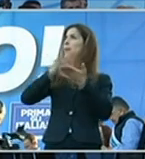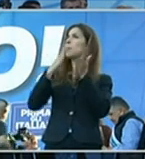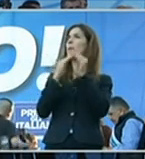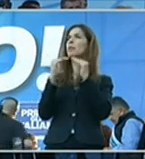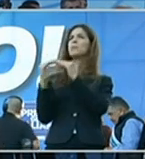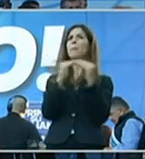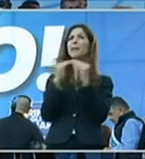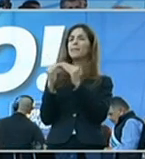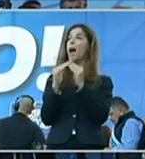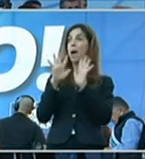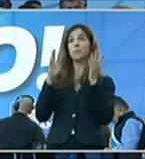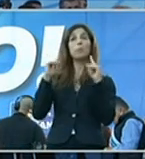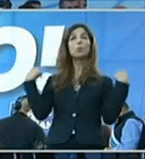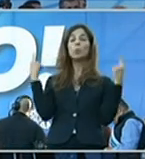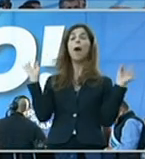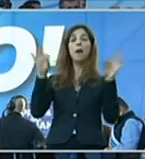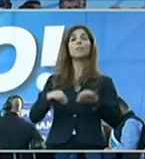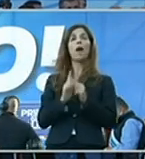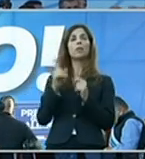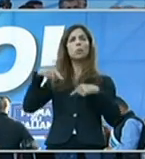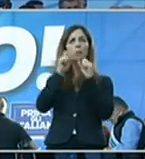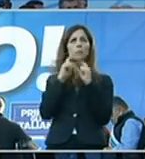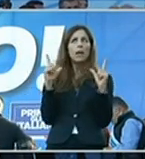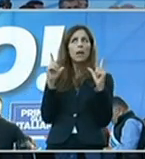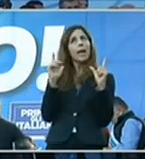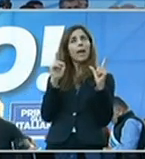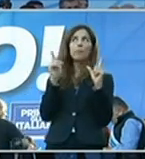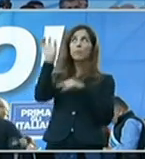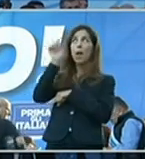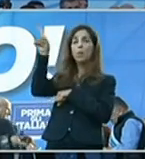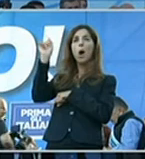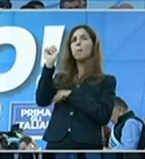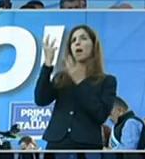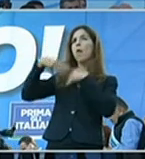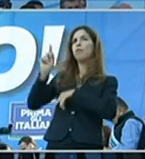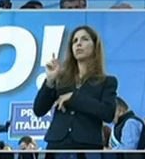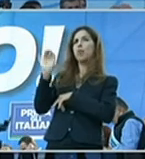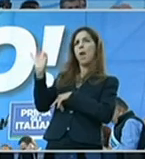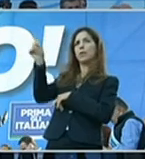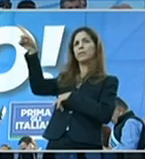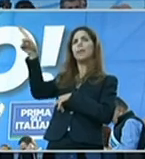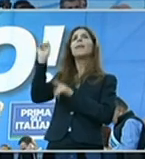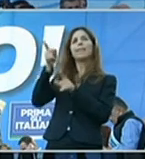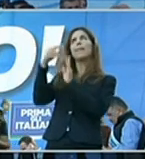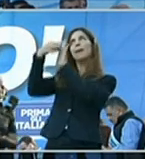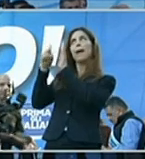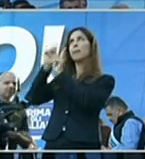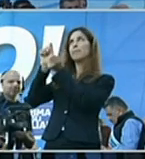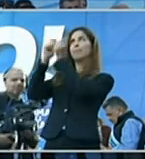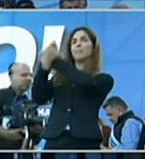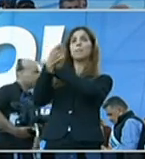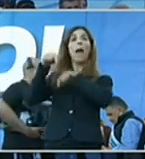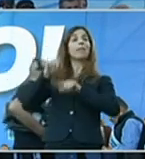tutti. Adesso tutti si sono accorti che questa Europa non funziona e bisogna cambiarne le regole. Io ricordo